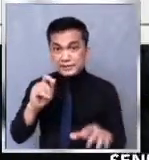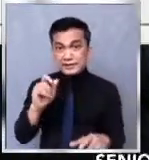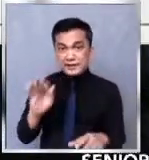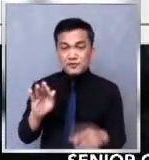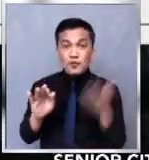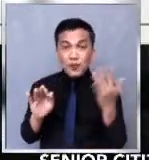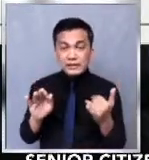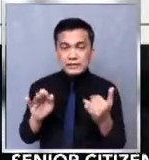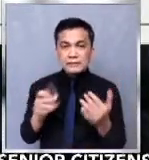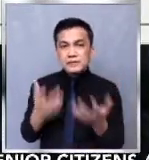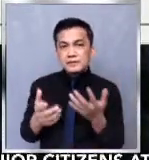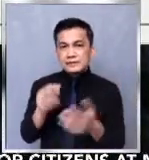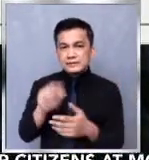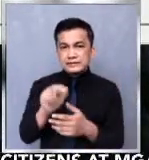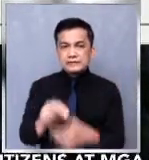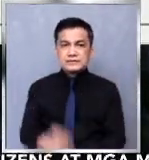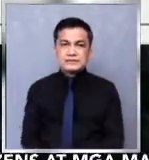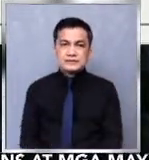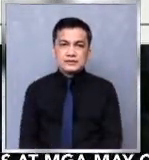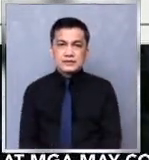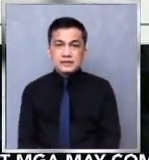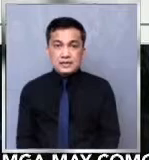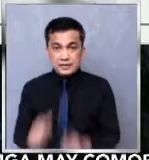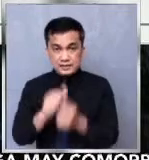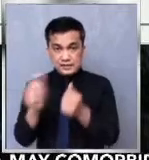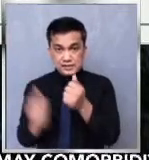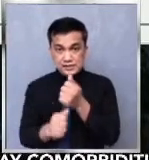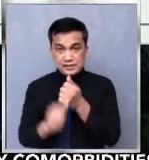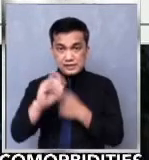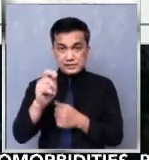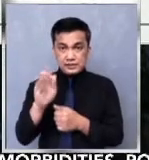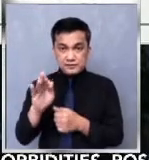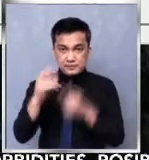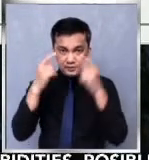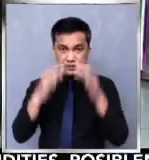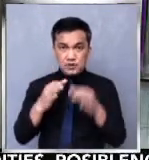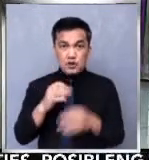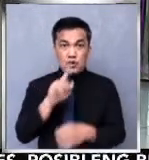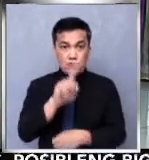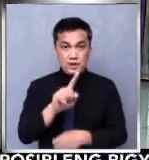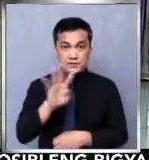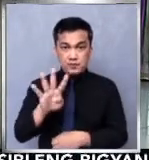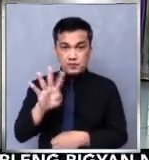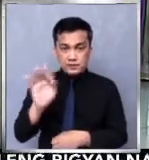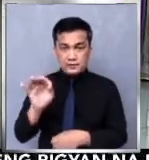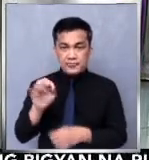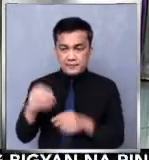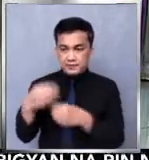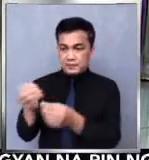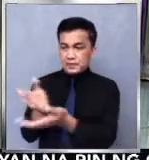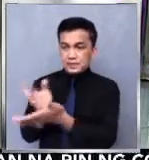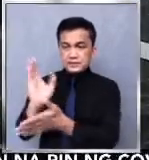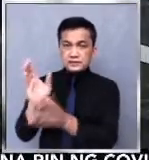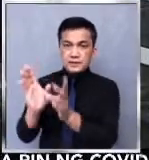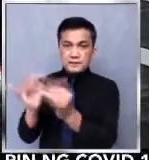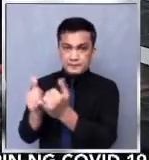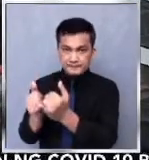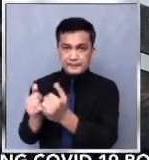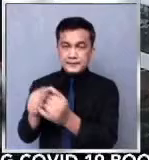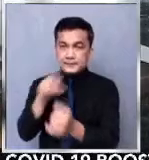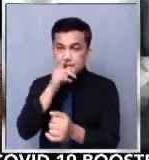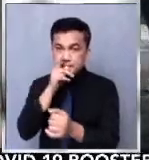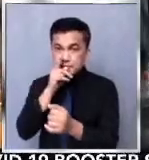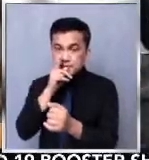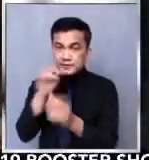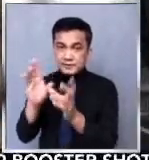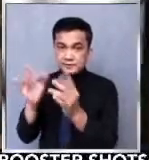ito. Sa ilalim ng IATF Resolution 149, binibigyang karapatan ang mga kumpanya at pribadong establishmento na i-require